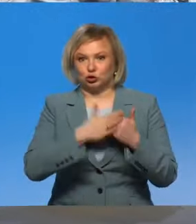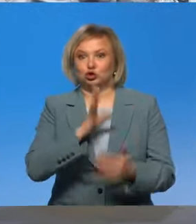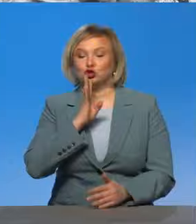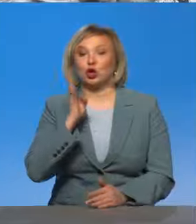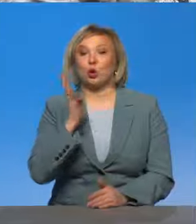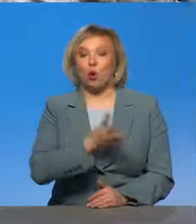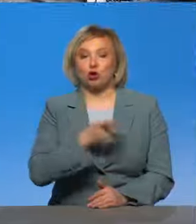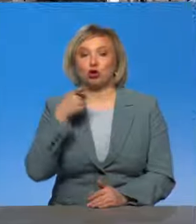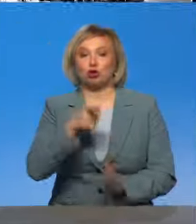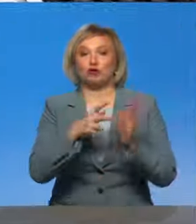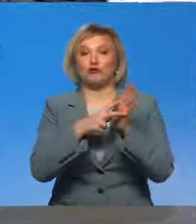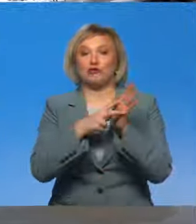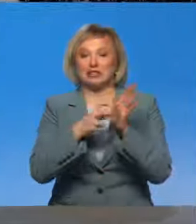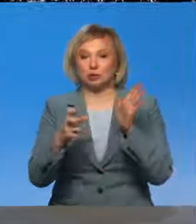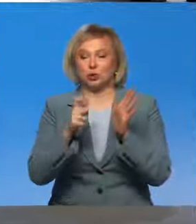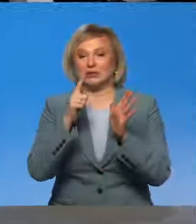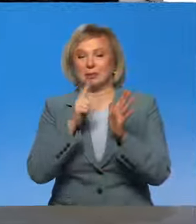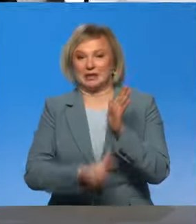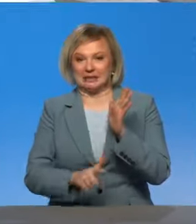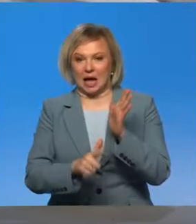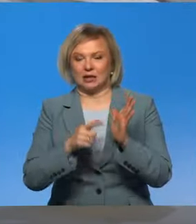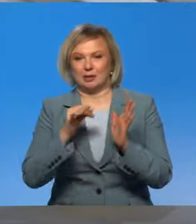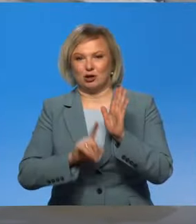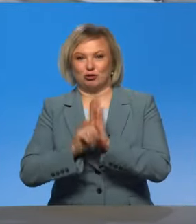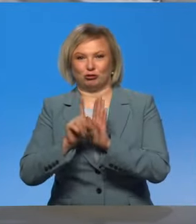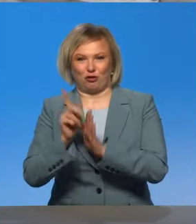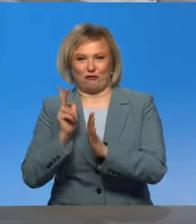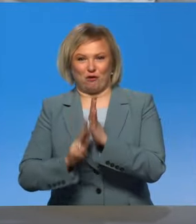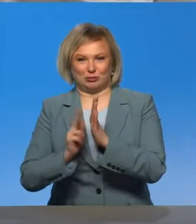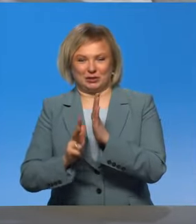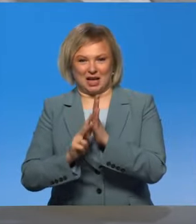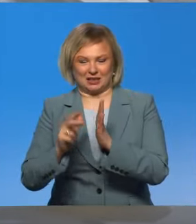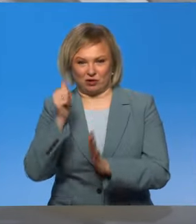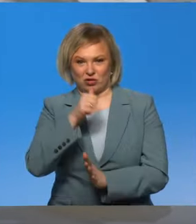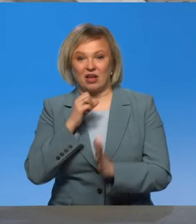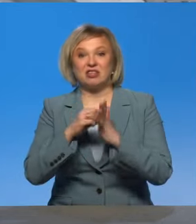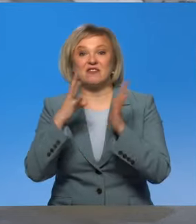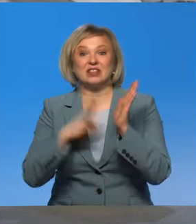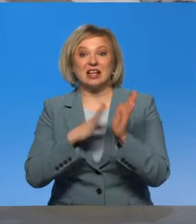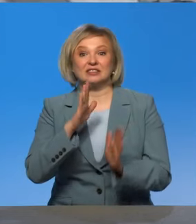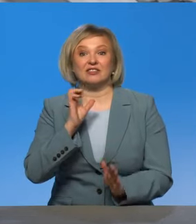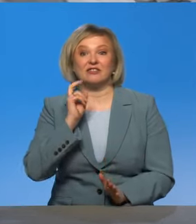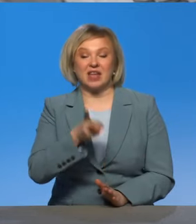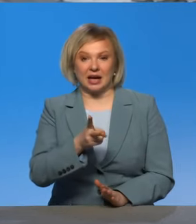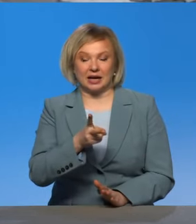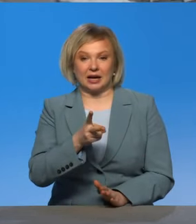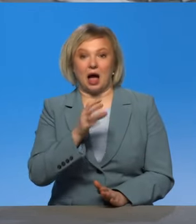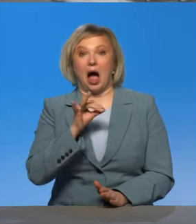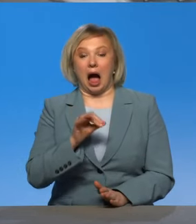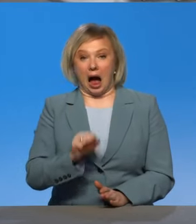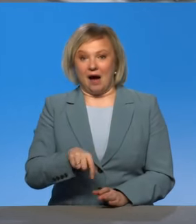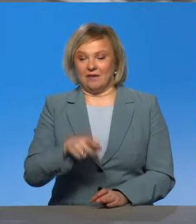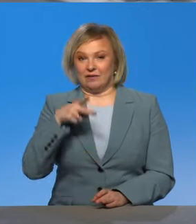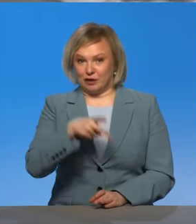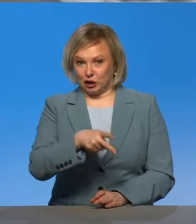в 1870-х и в начале 80-х 19 века. В 2017 году,